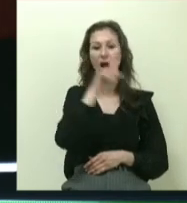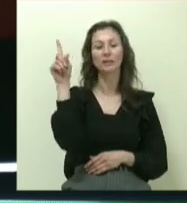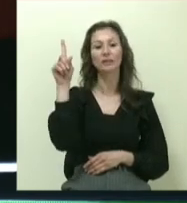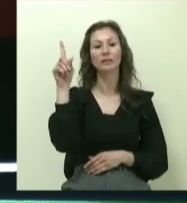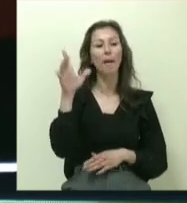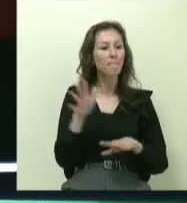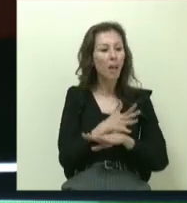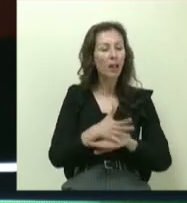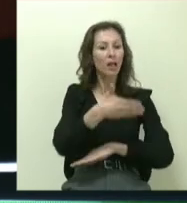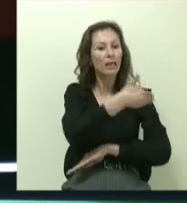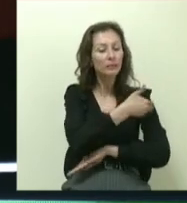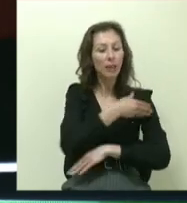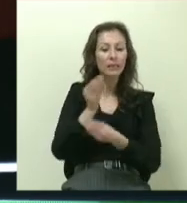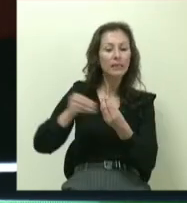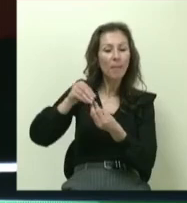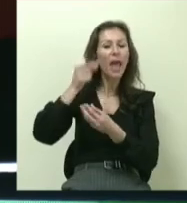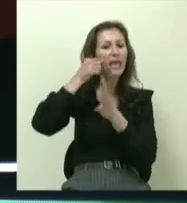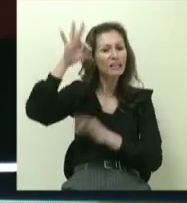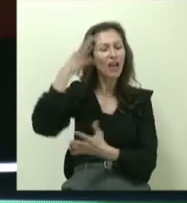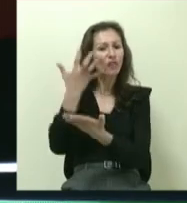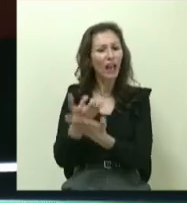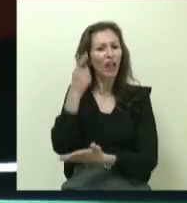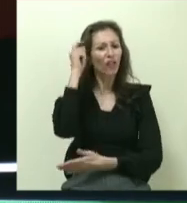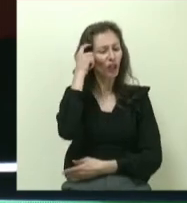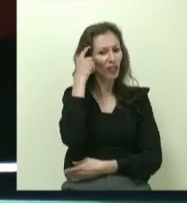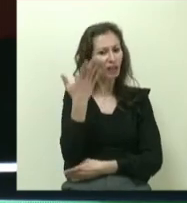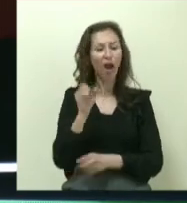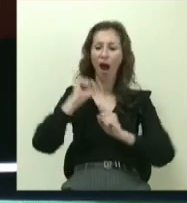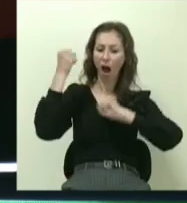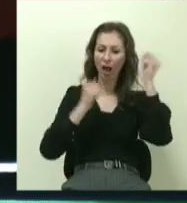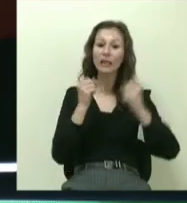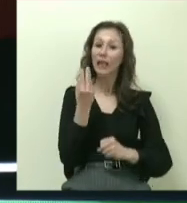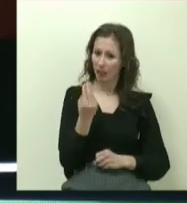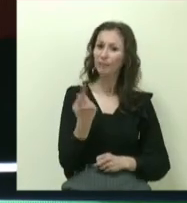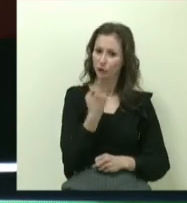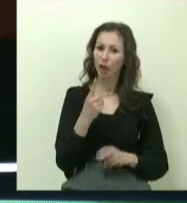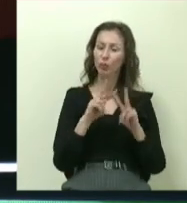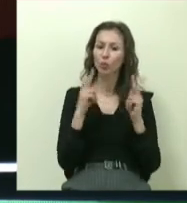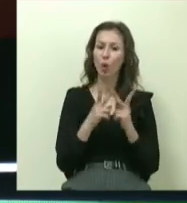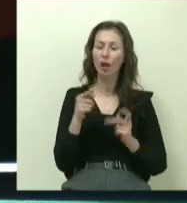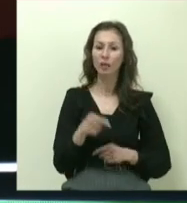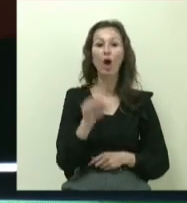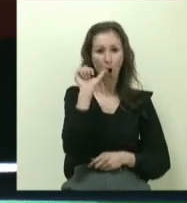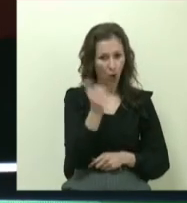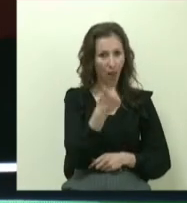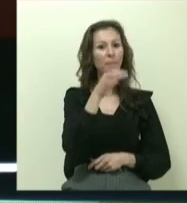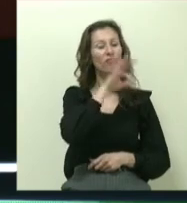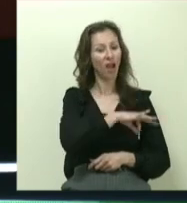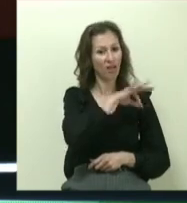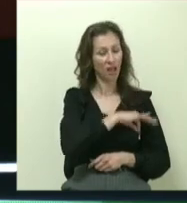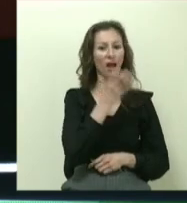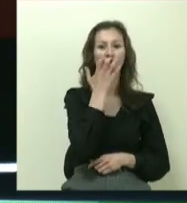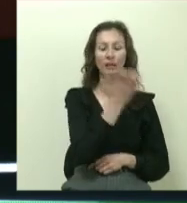mal hizmet sermaye insan veri fikir hareketliliği iyi bir şeydir dünyada önemli faydalar